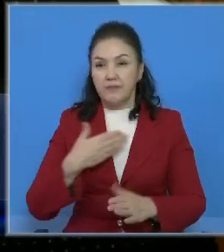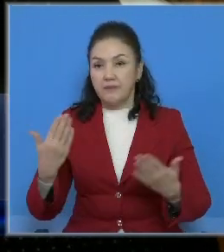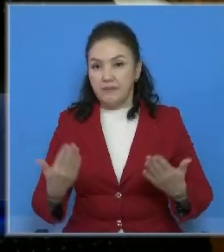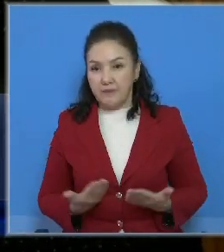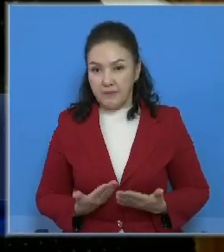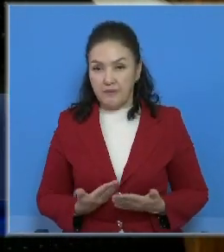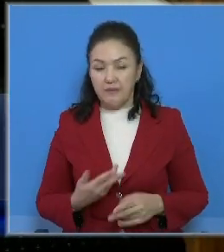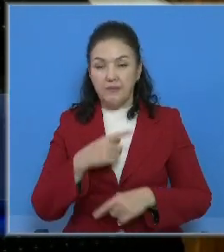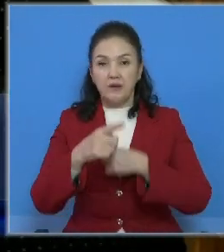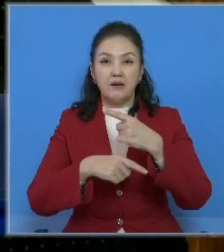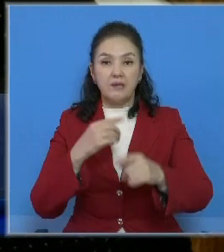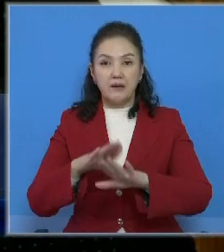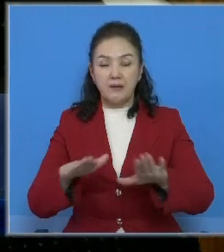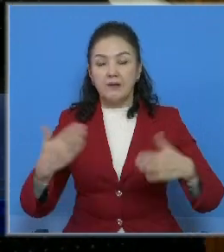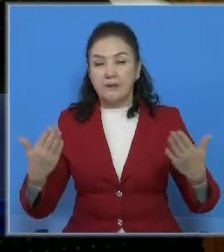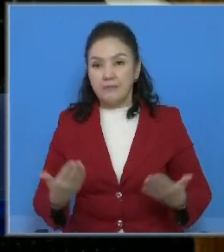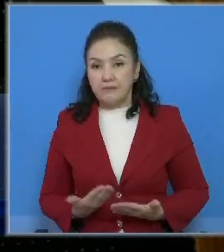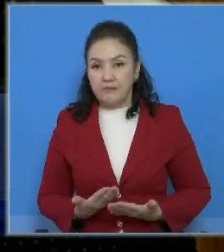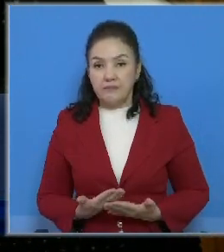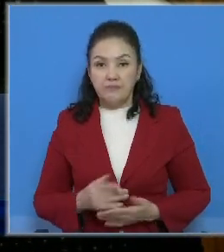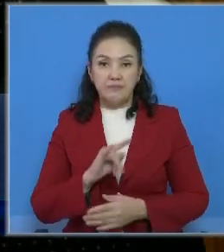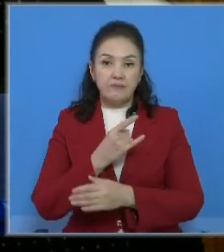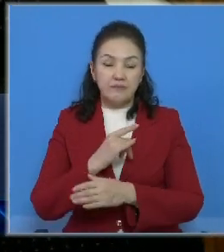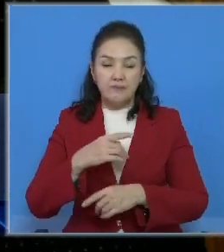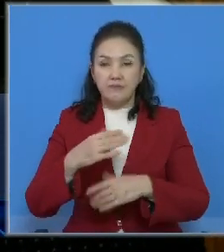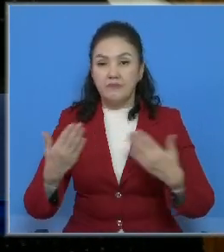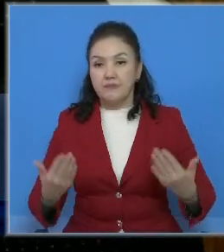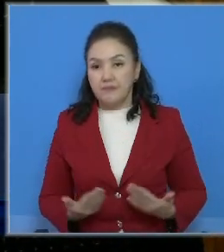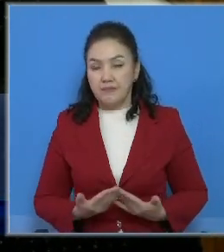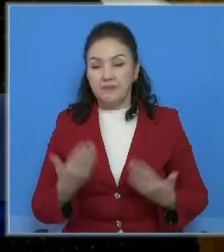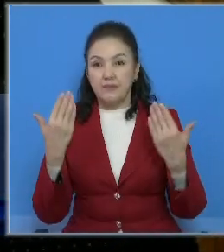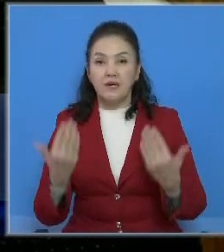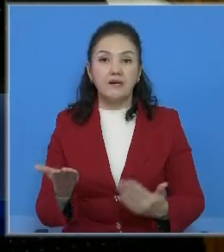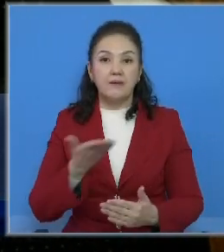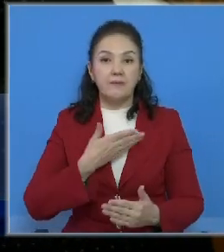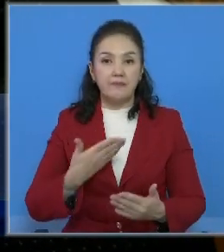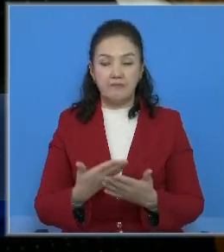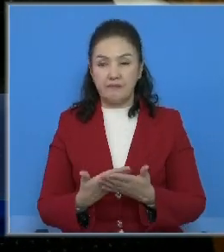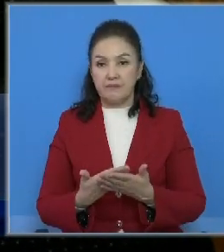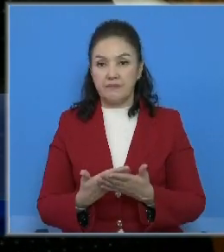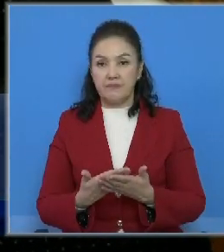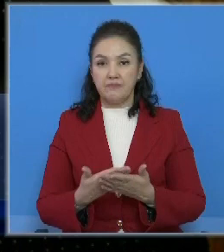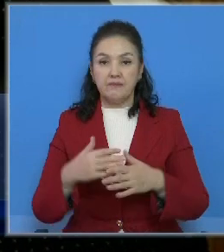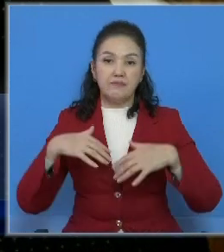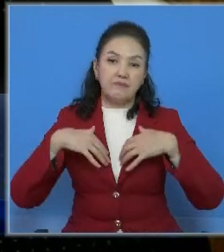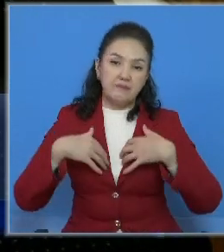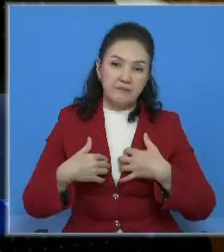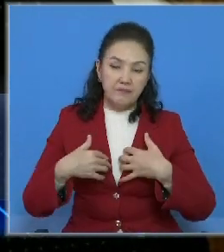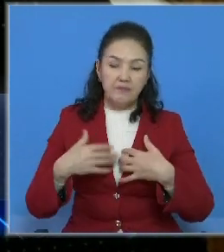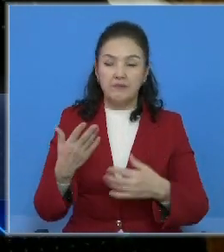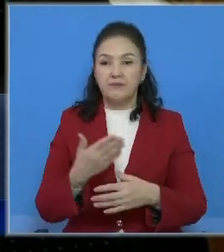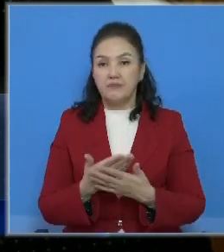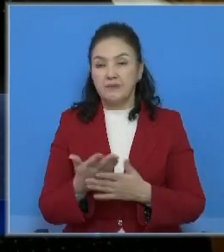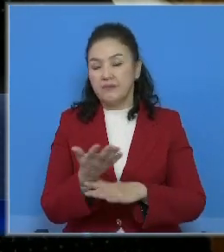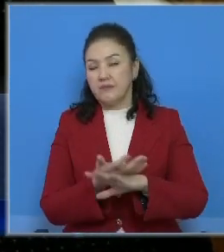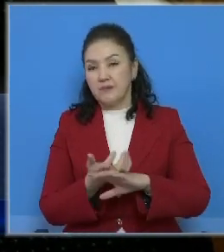өміріміз, болашақ балаларымыздың өмірі, немерелеріміздің өмірі. Қазір біз ерініп, я болмаса, ай, мен